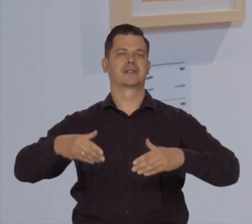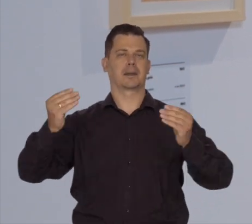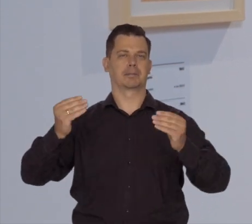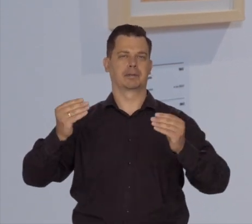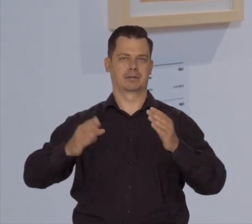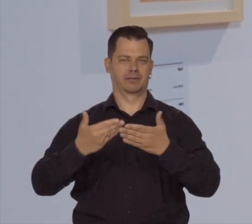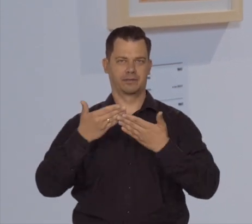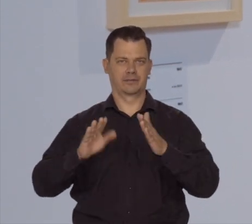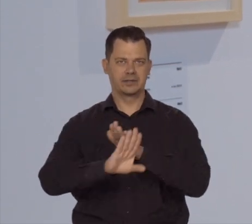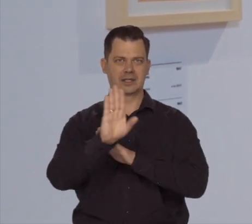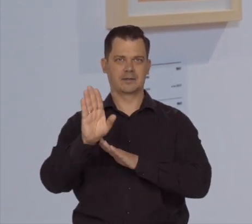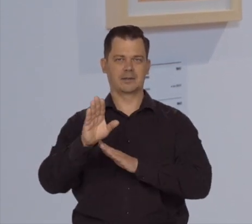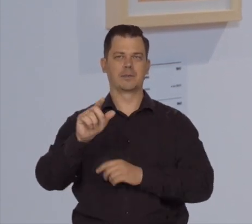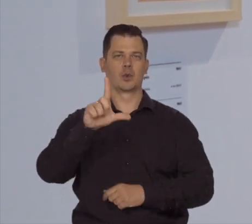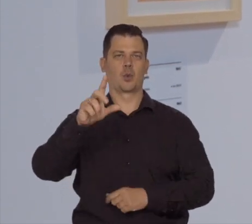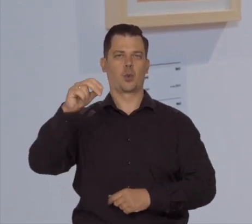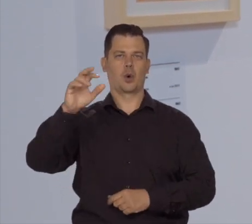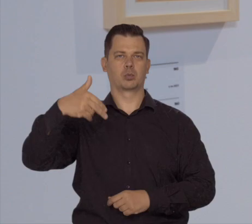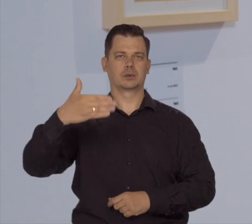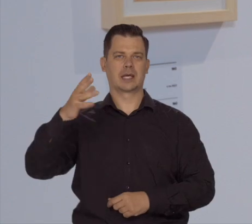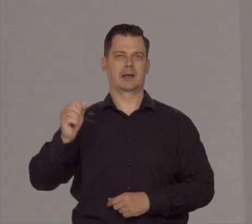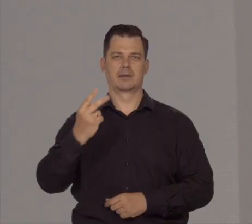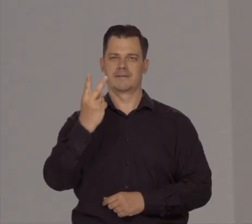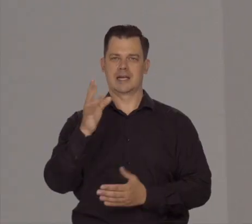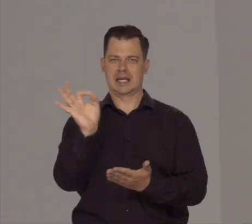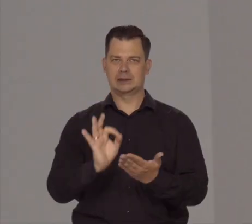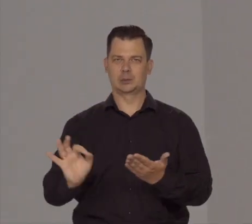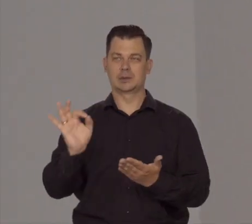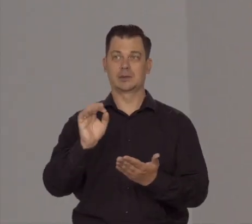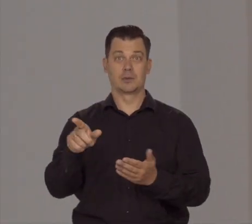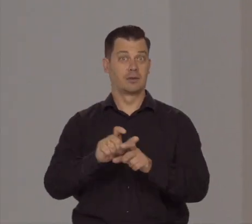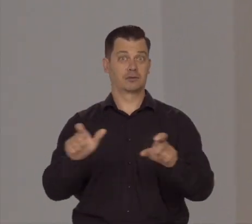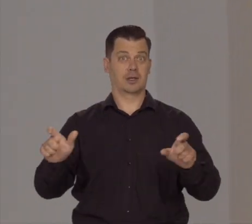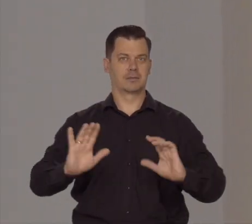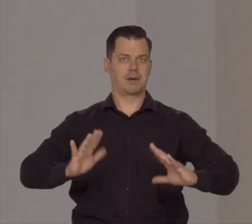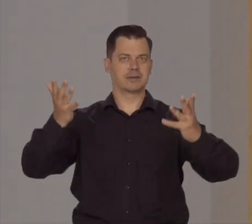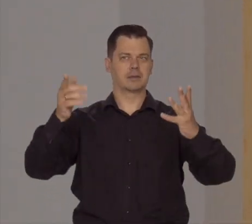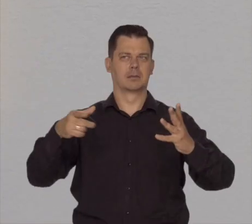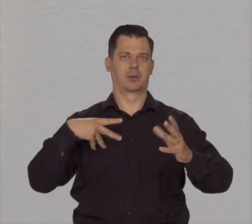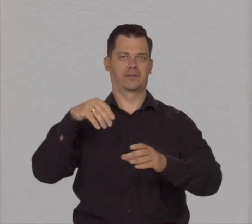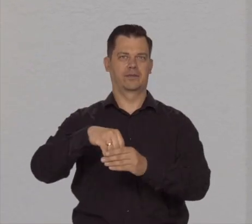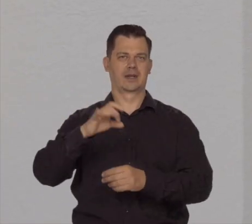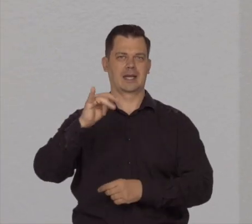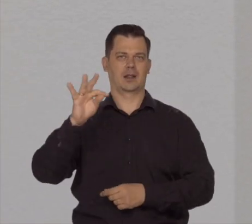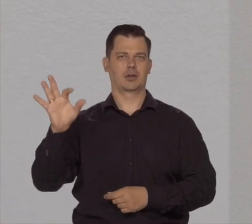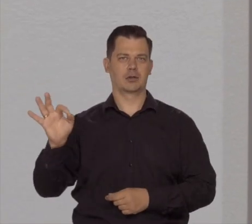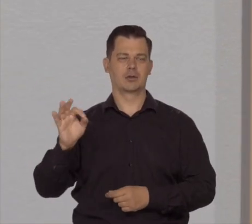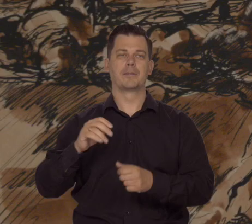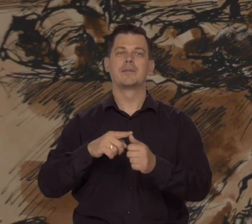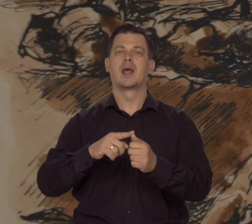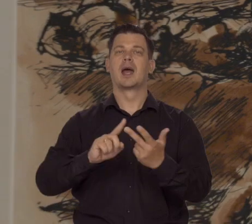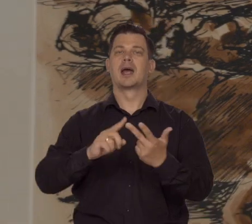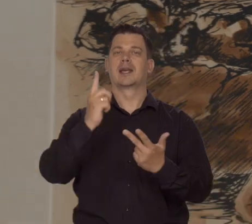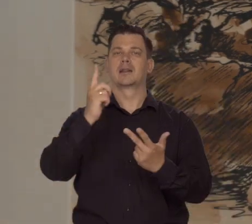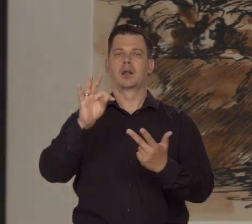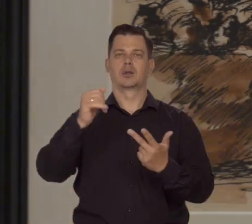do wystawy. 2 rysunki Haliny Ołomuckiej, która w chwili wybuchu powstania znajdowała się w getcie, oraz 1 praca